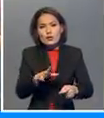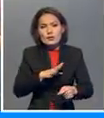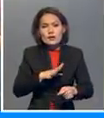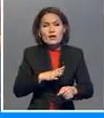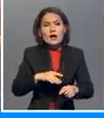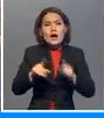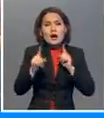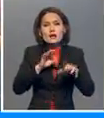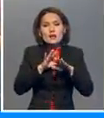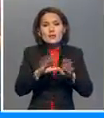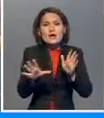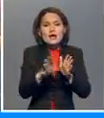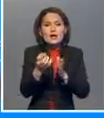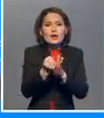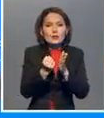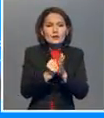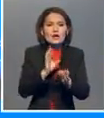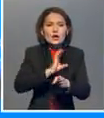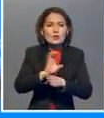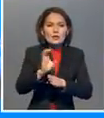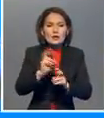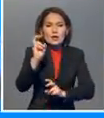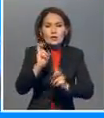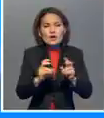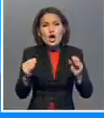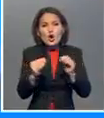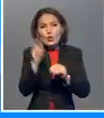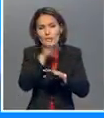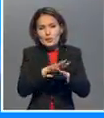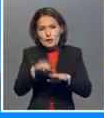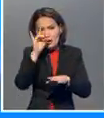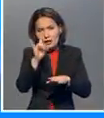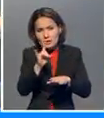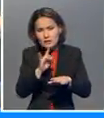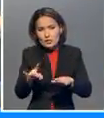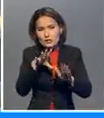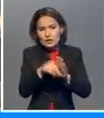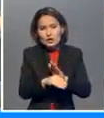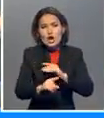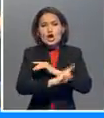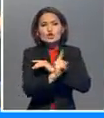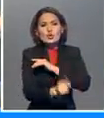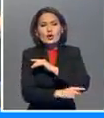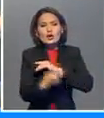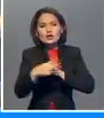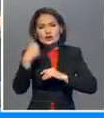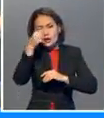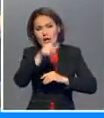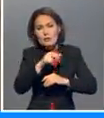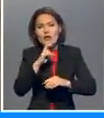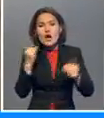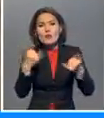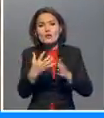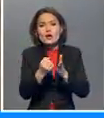Басқосуда еліміздің энергия ресурстарын өндіретін жетекші 10 елдің қатарына ену мүмкіндігі айтылды. Өйткені еліміз соңғы 20 жылда мұнай қоры бойынша